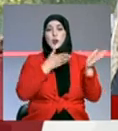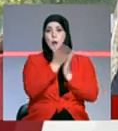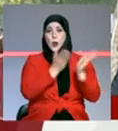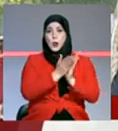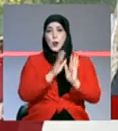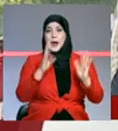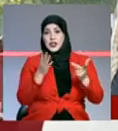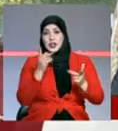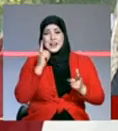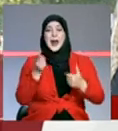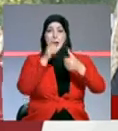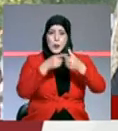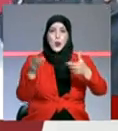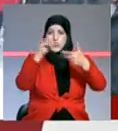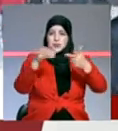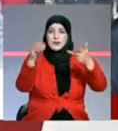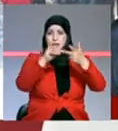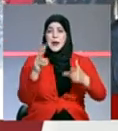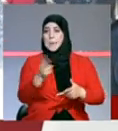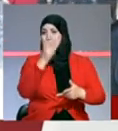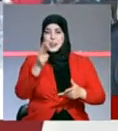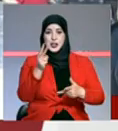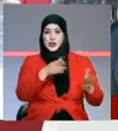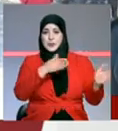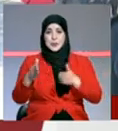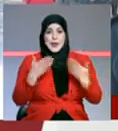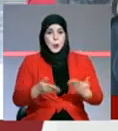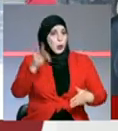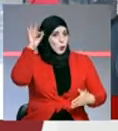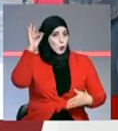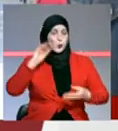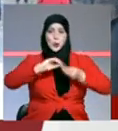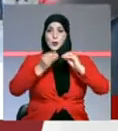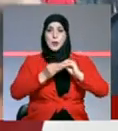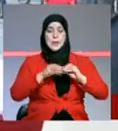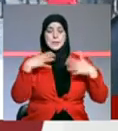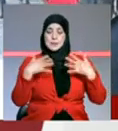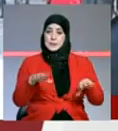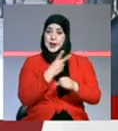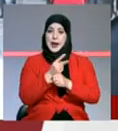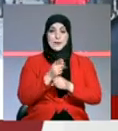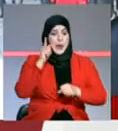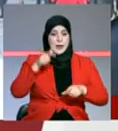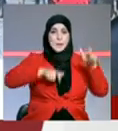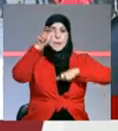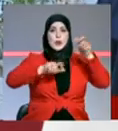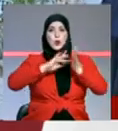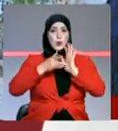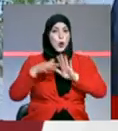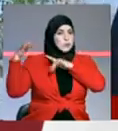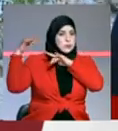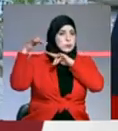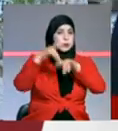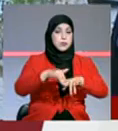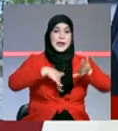عملوه كيكوفوا وسلمت العباد ما عادش فيها. مادام تونس في أزمة كبيرة والشارع لازم يخرج، الحل في الشارع.